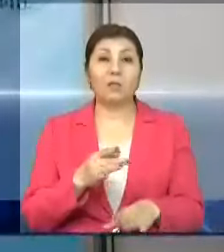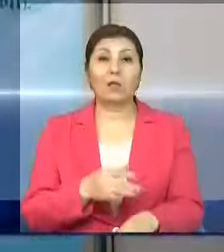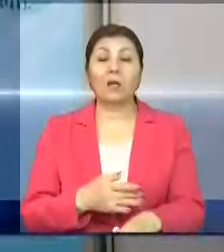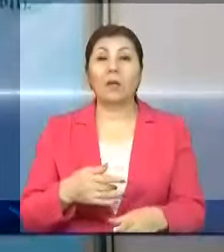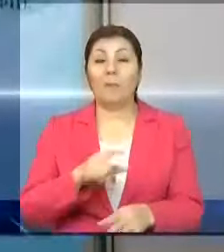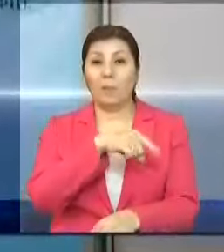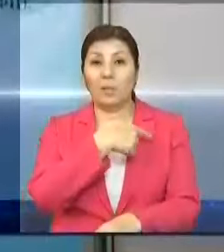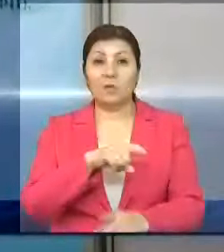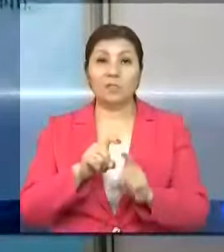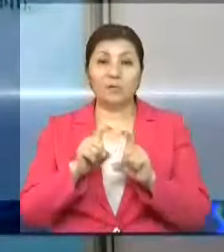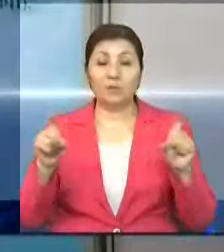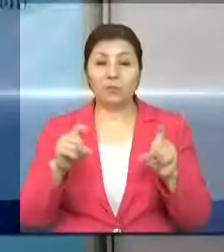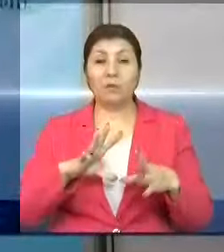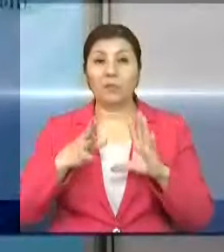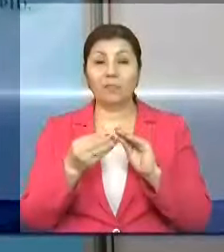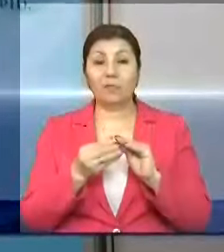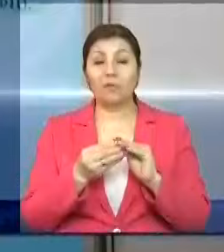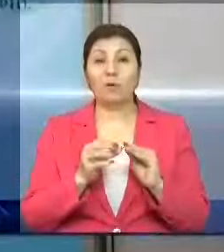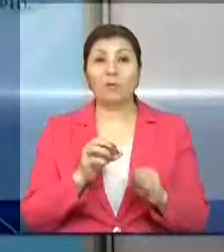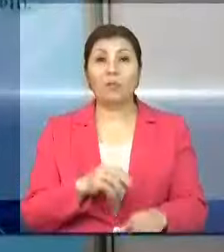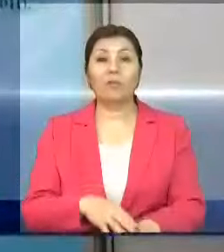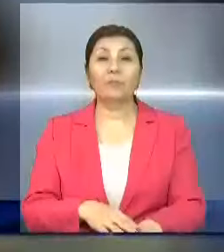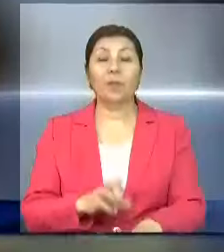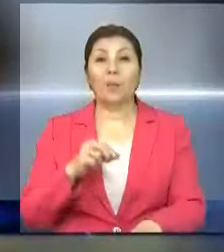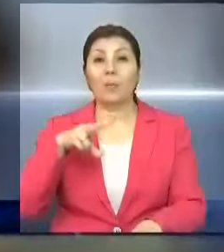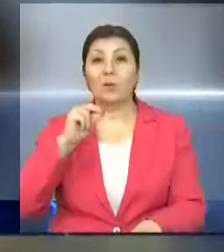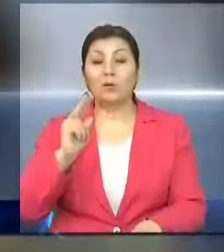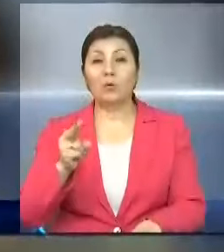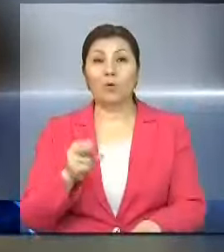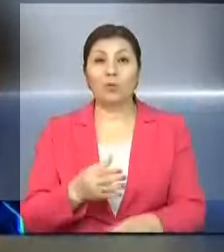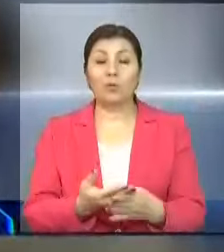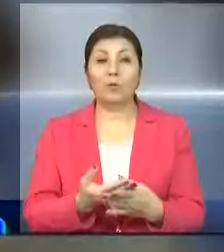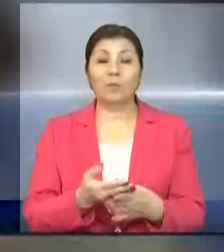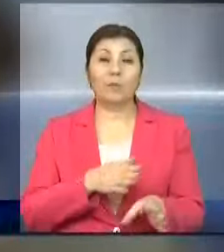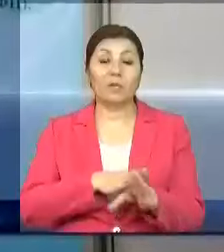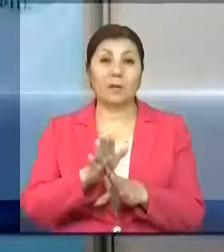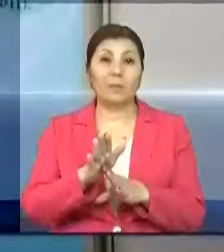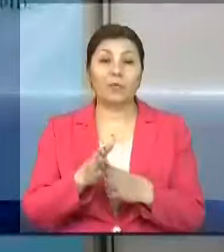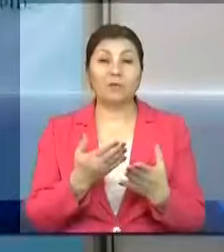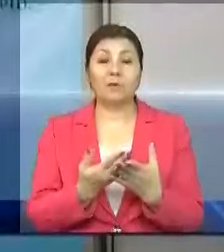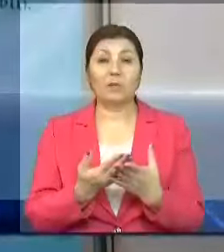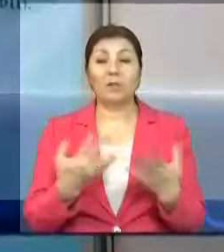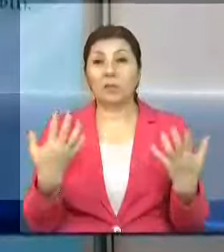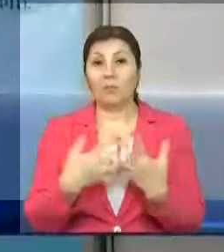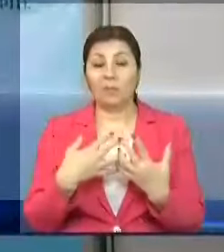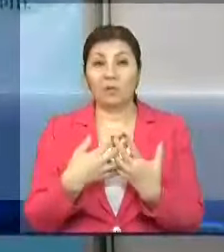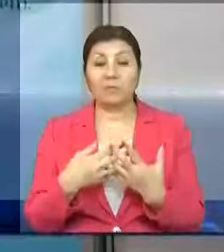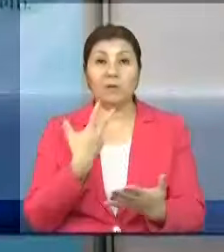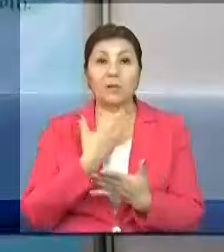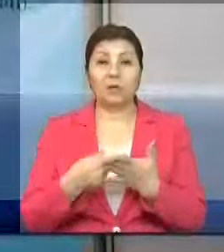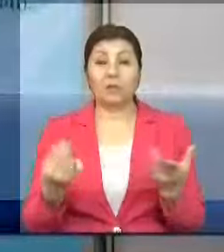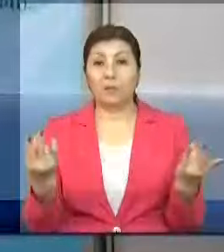учреждения, всего операционного блока, и оснастить видеоэндоскопическими комплексами